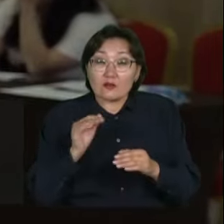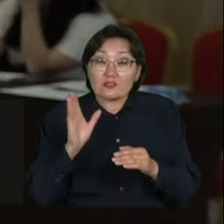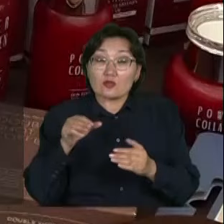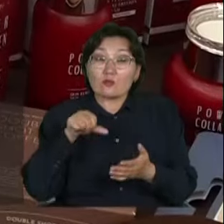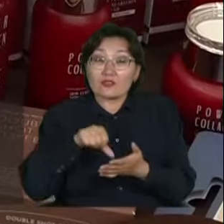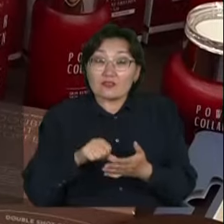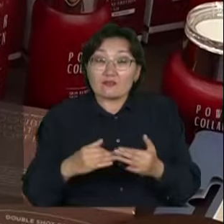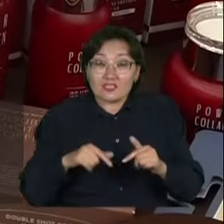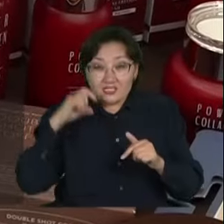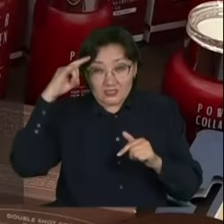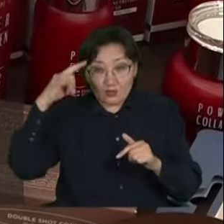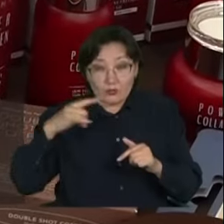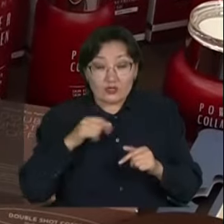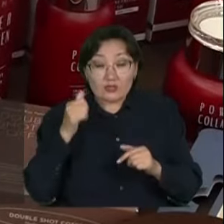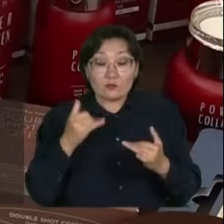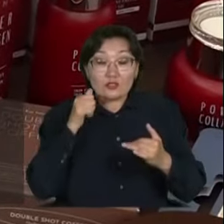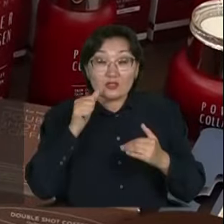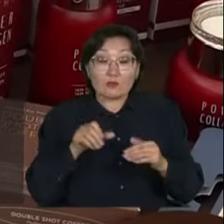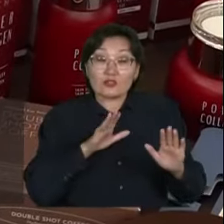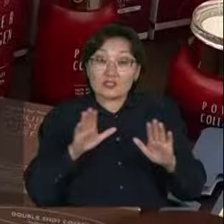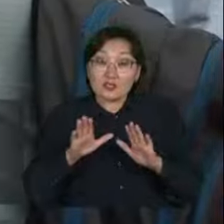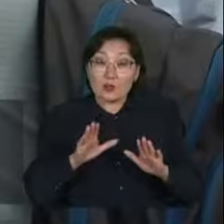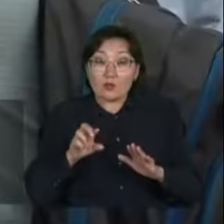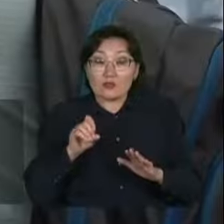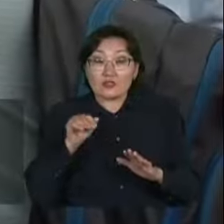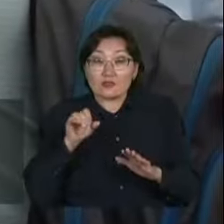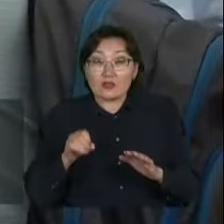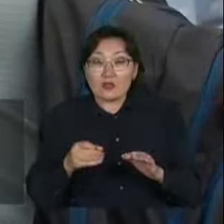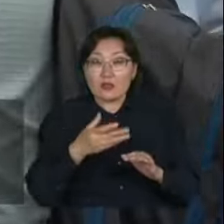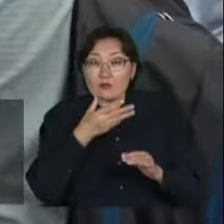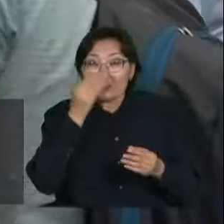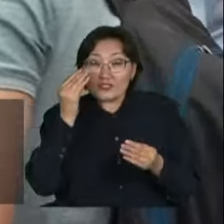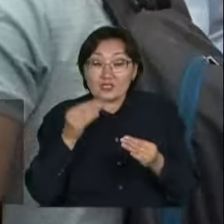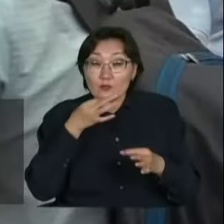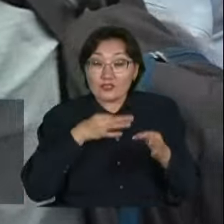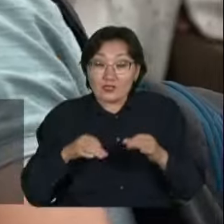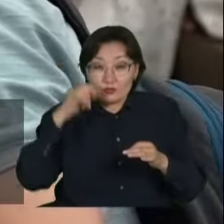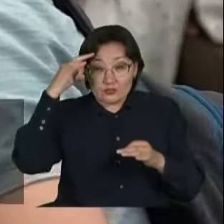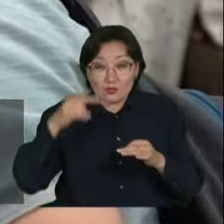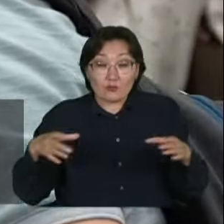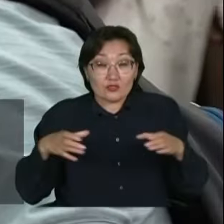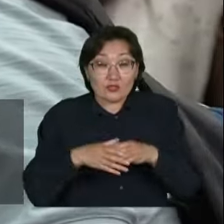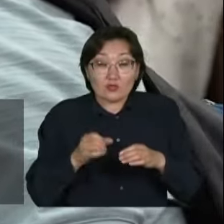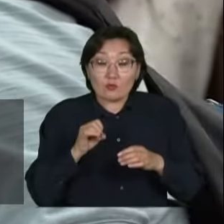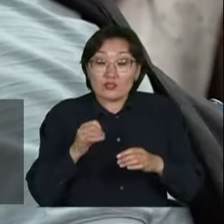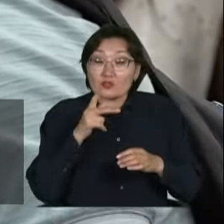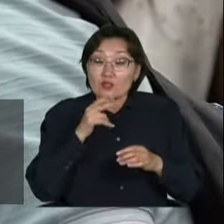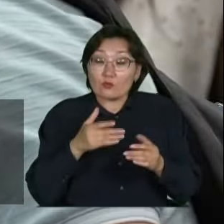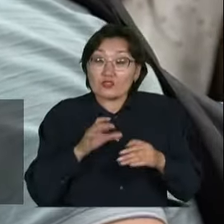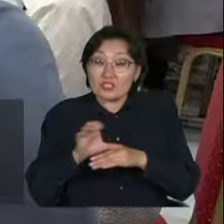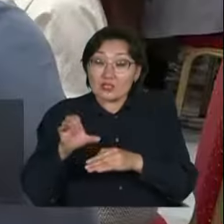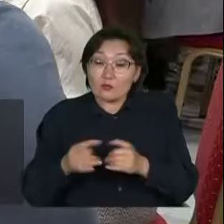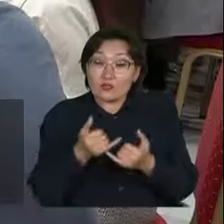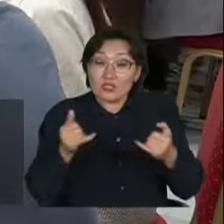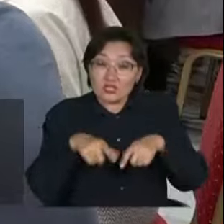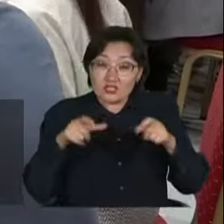поэтому будем. А сегодня и завтра состоится выставка B2C в формате ярмарки, где казахстанские компании представят южнокорейскую продукцию для жителей